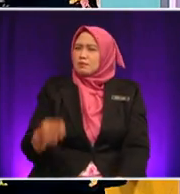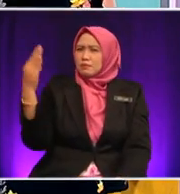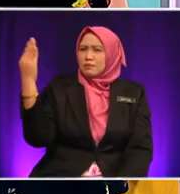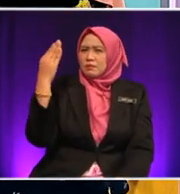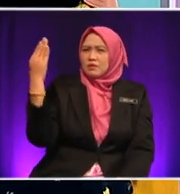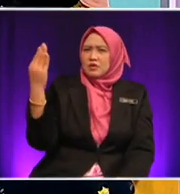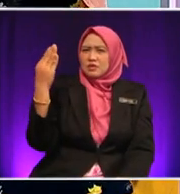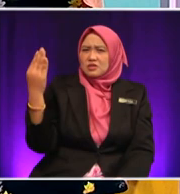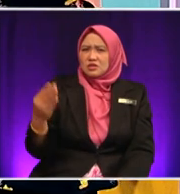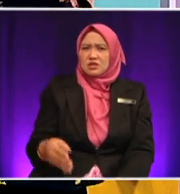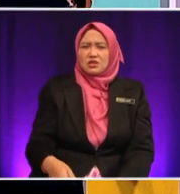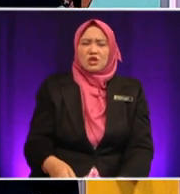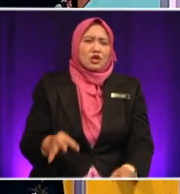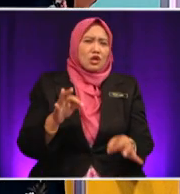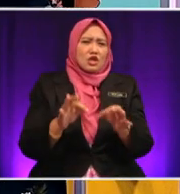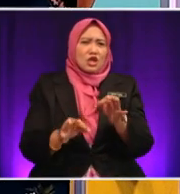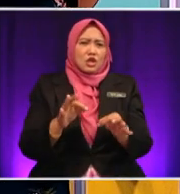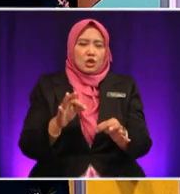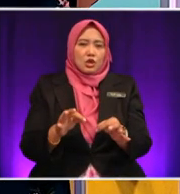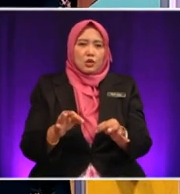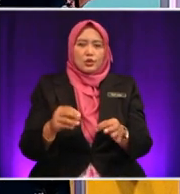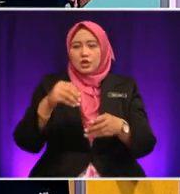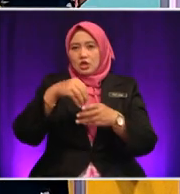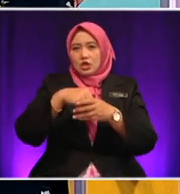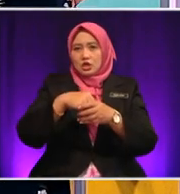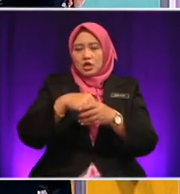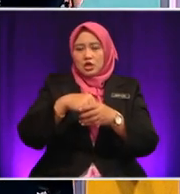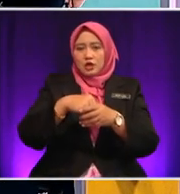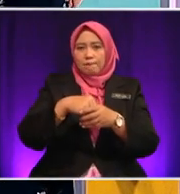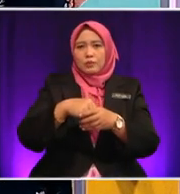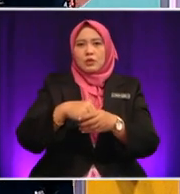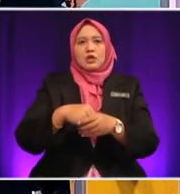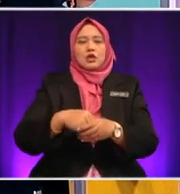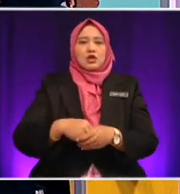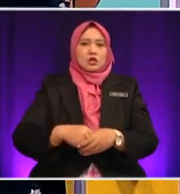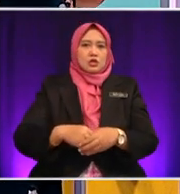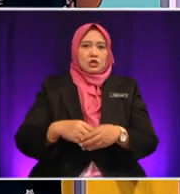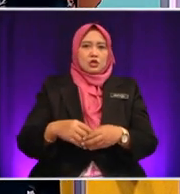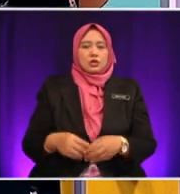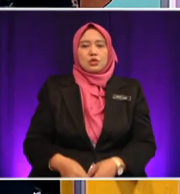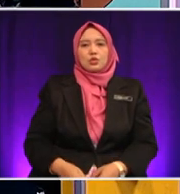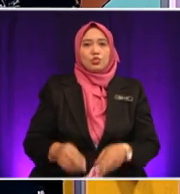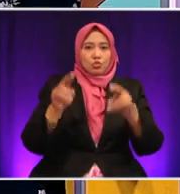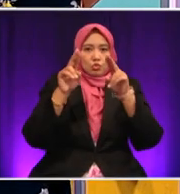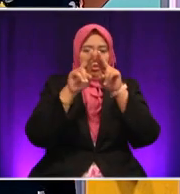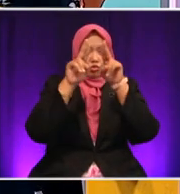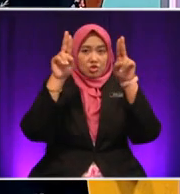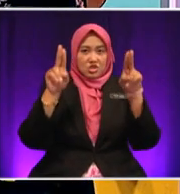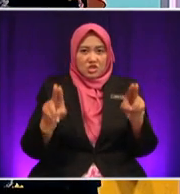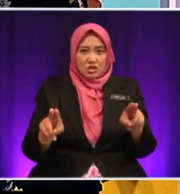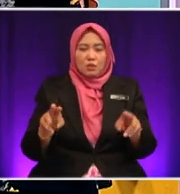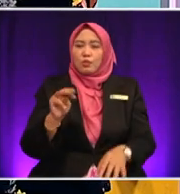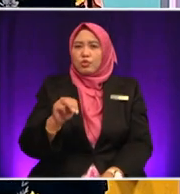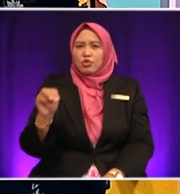semudah edisi misalnya negara rugi negara rugi Ya betul implikasi di negara rugi tapi karena